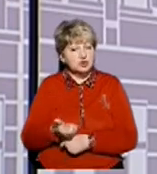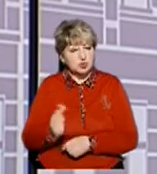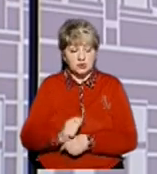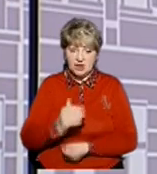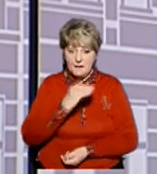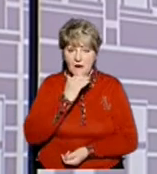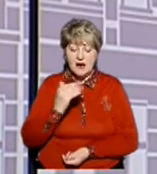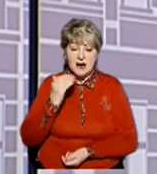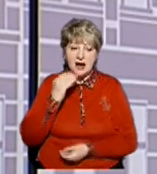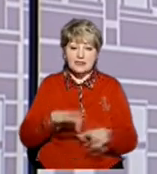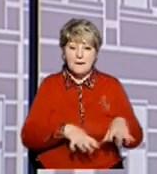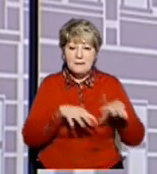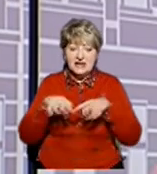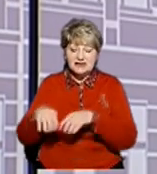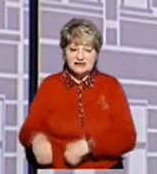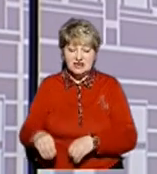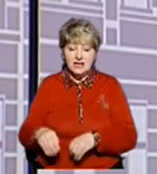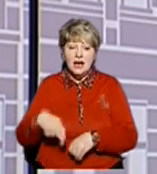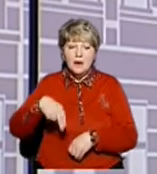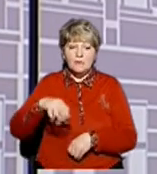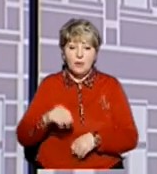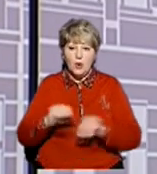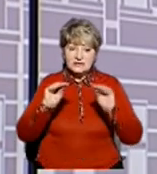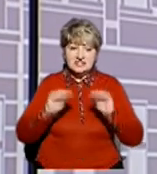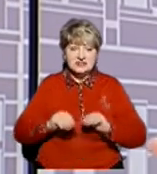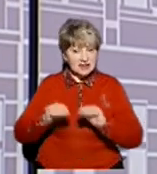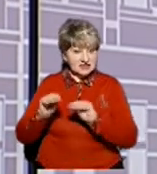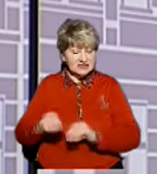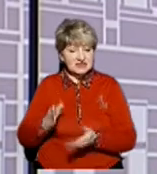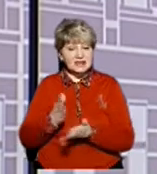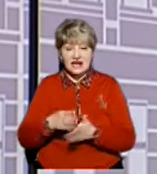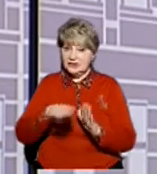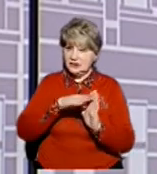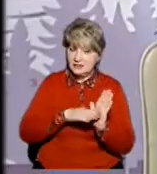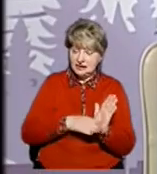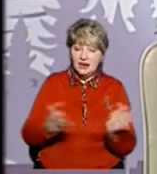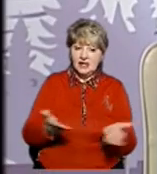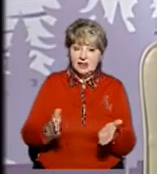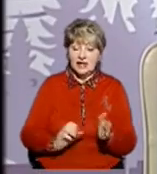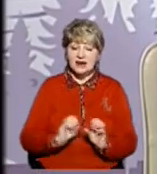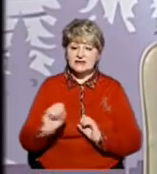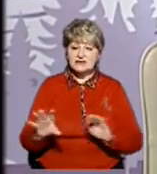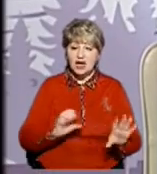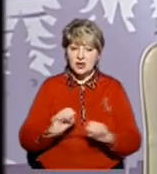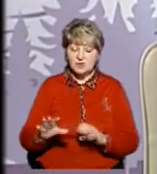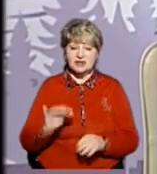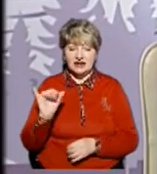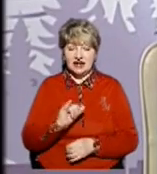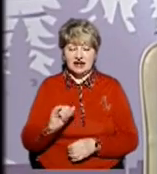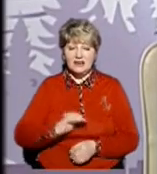багато переселенців, я не знаю, по статистиці, тому що ще ж є та статистика, яку здають і ріелтори.